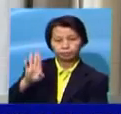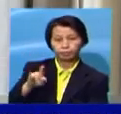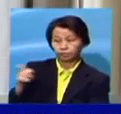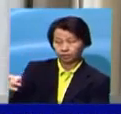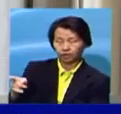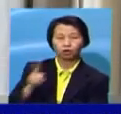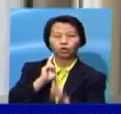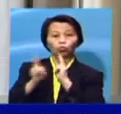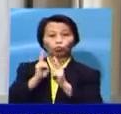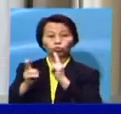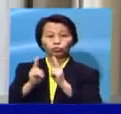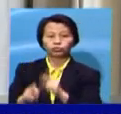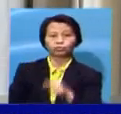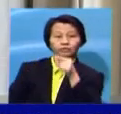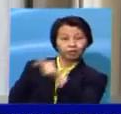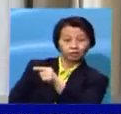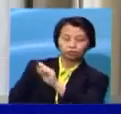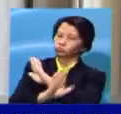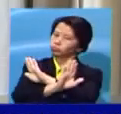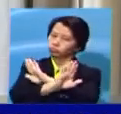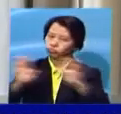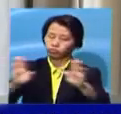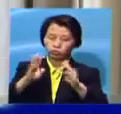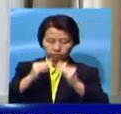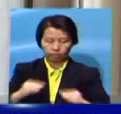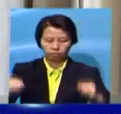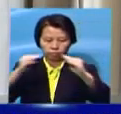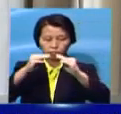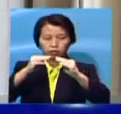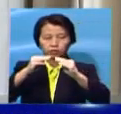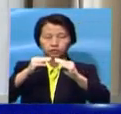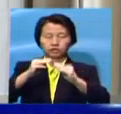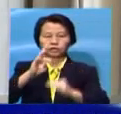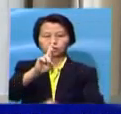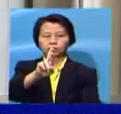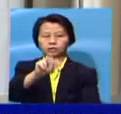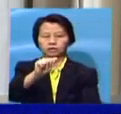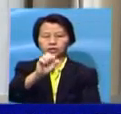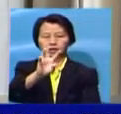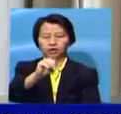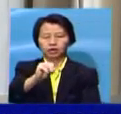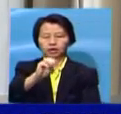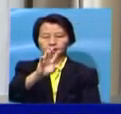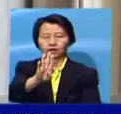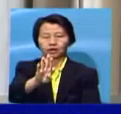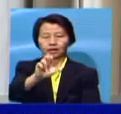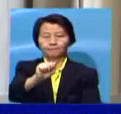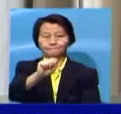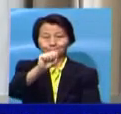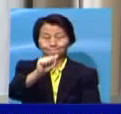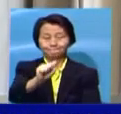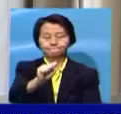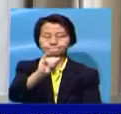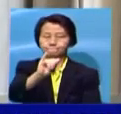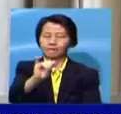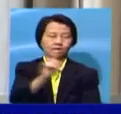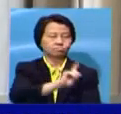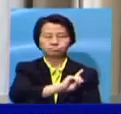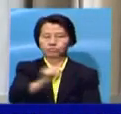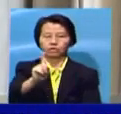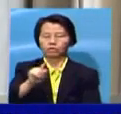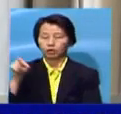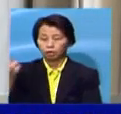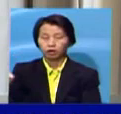bukanlah masjid Bukit Rambai untuk makluman sekalian Bukit masjid Bukit Rambai sekarang ini dalam proses